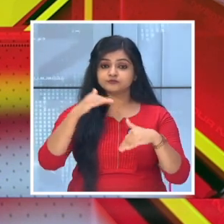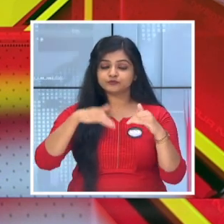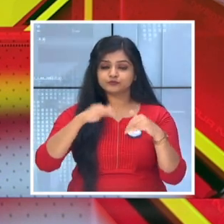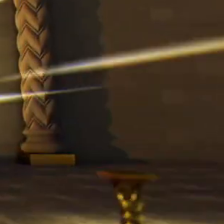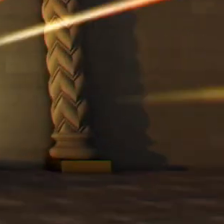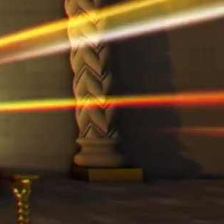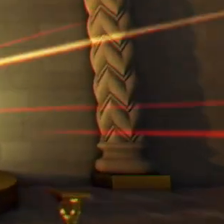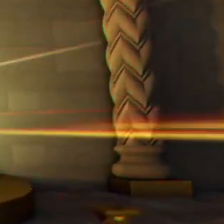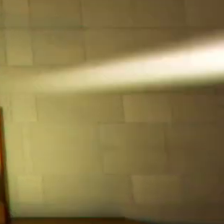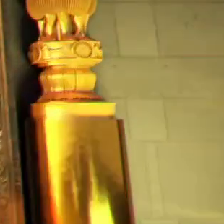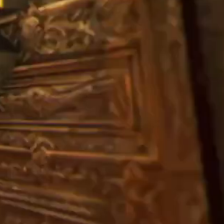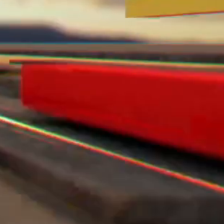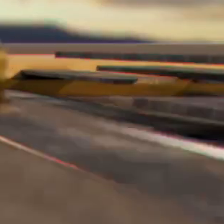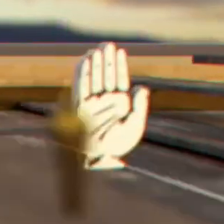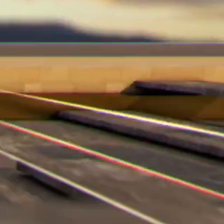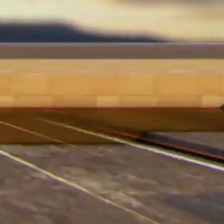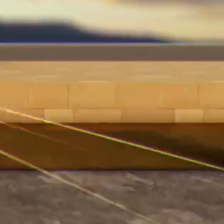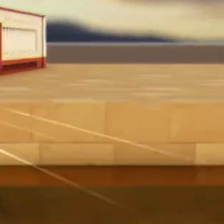വാർത്തകൾ.